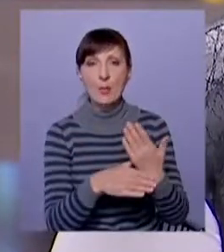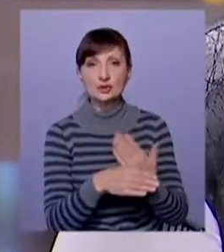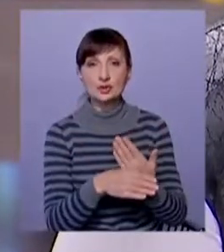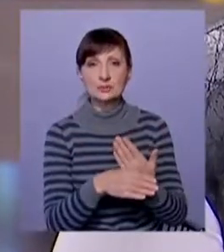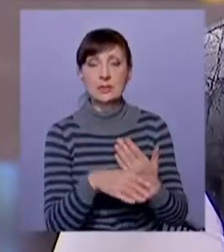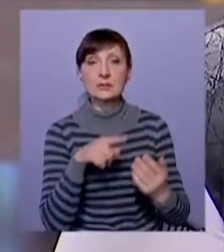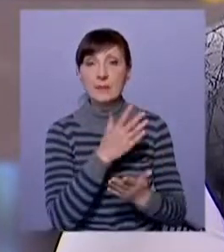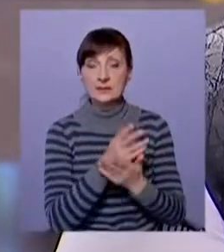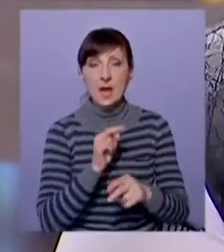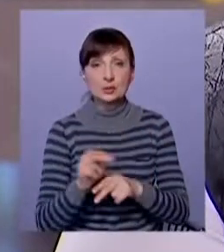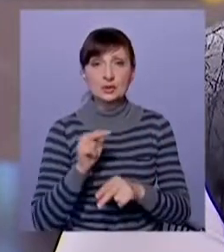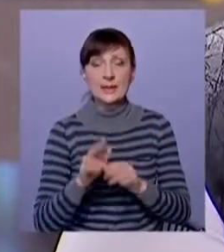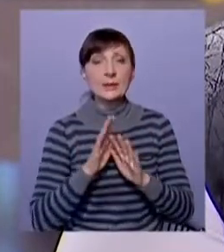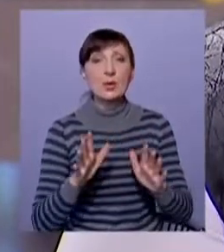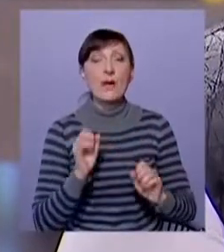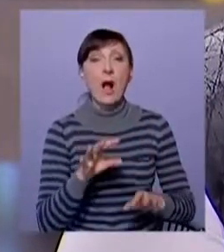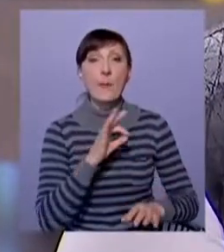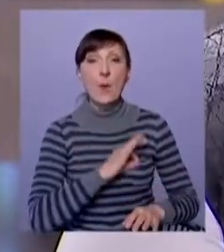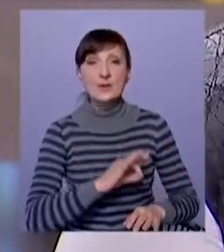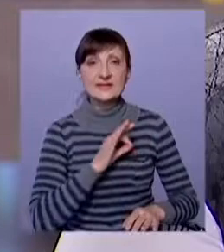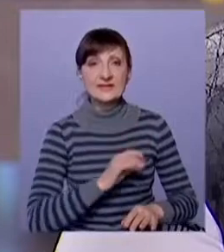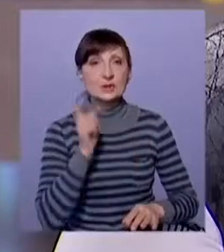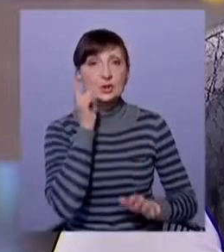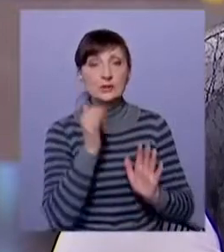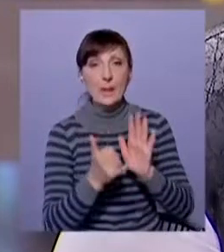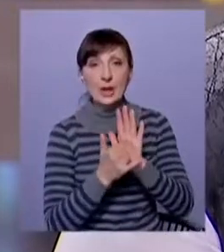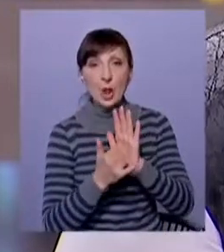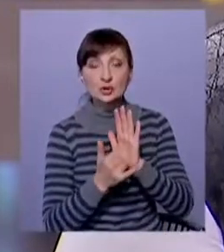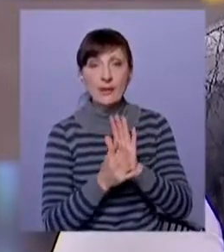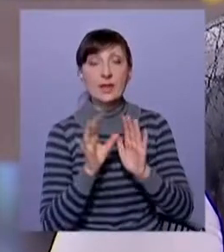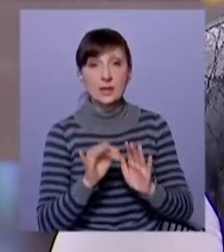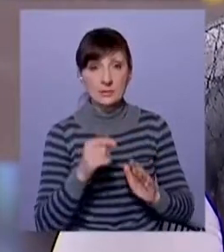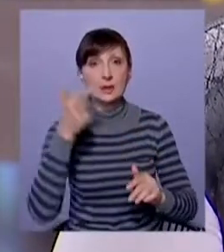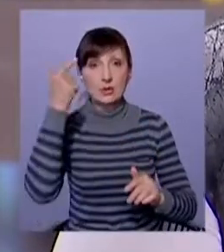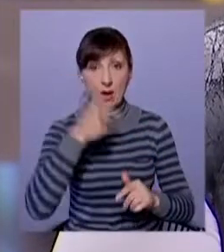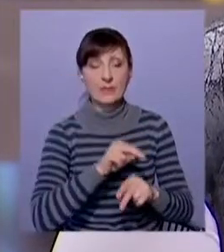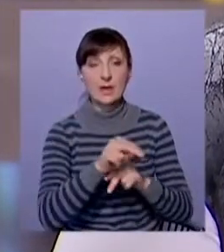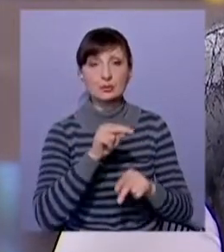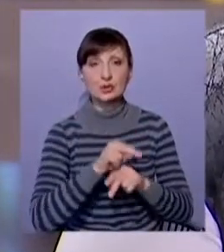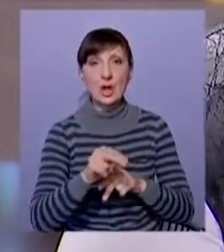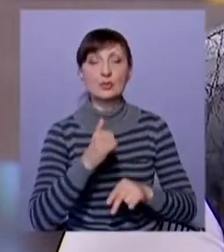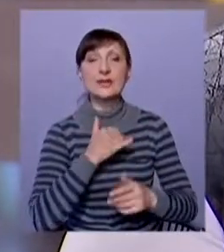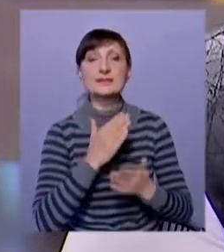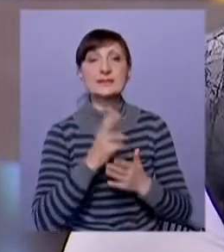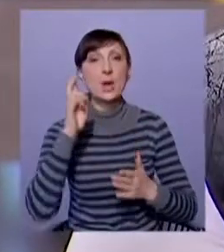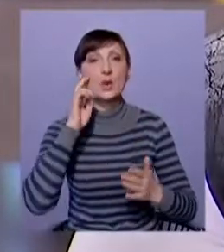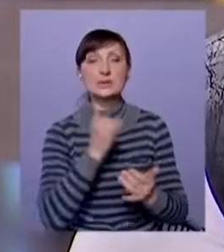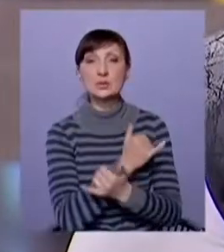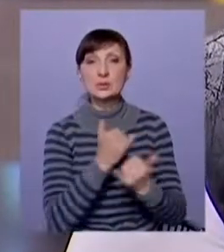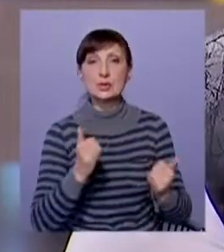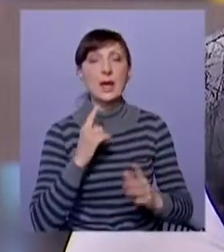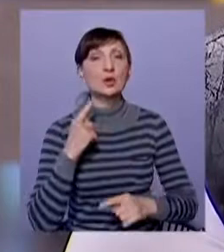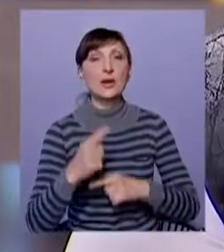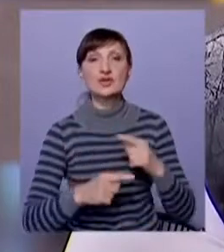где идет обучение не только пользоваться мобильным приложением, но и цифровой грамотности. То есть у нас есть ряд госуслуг, которые идут через